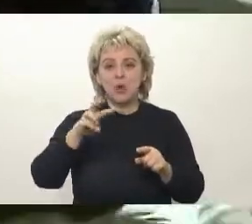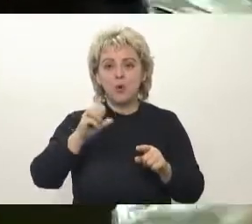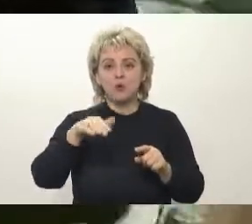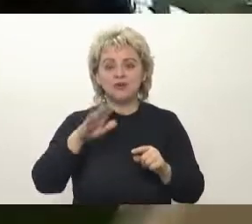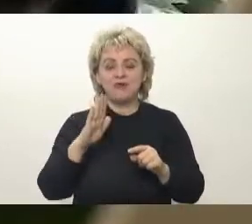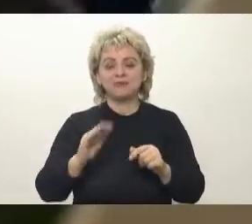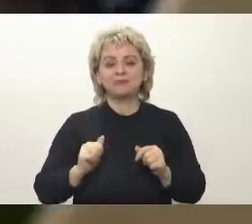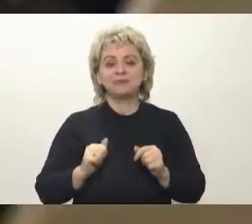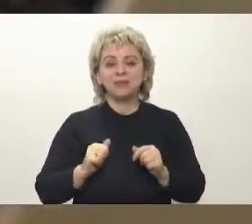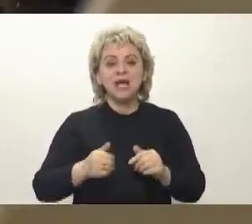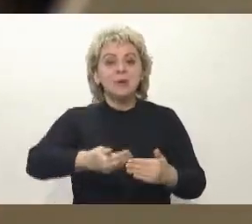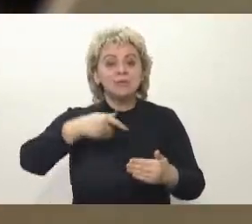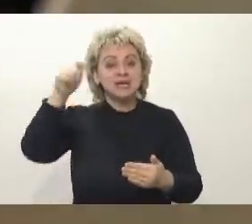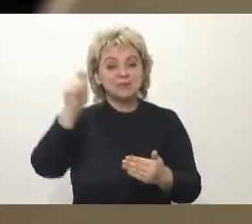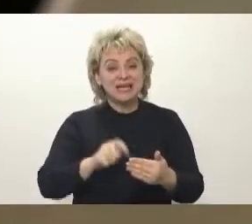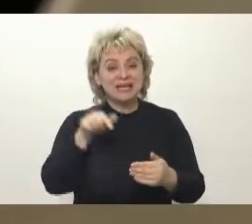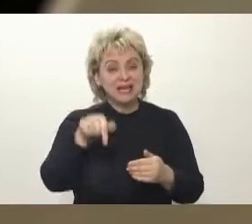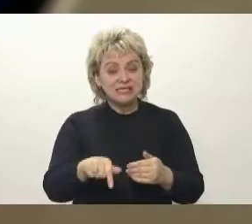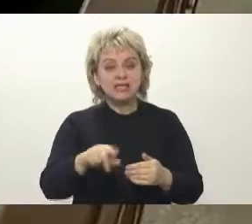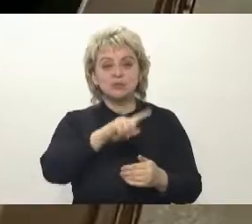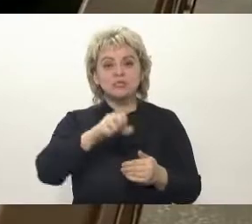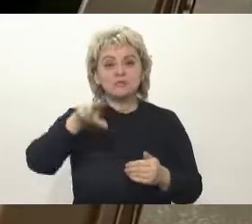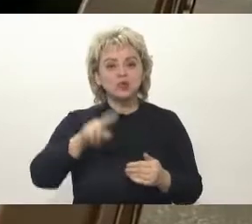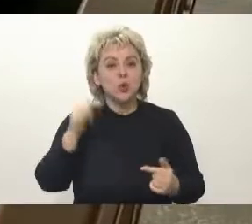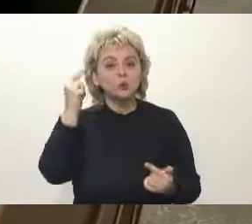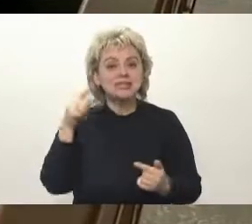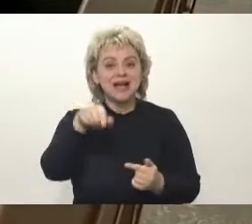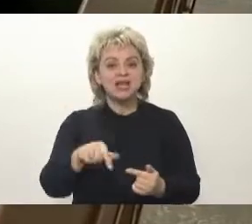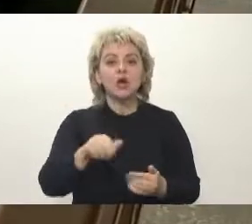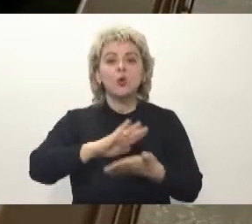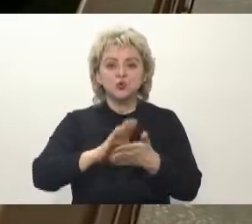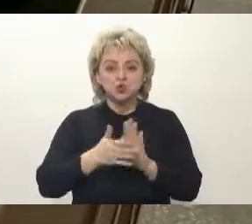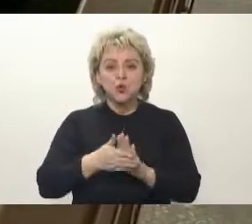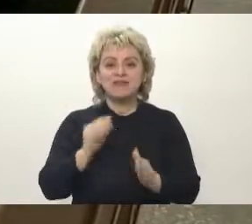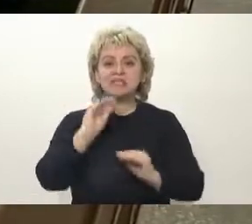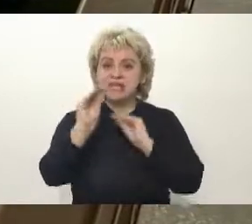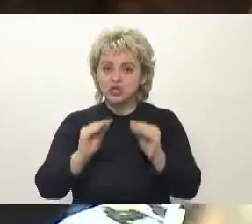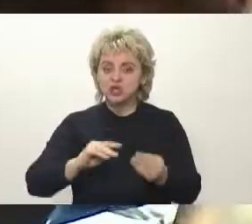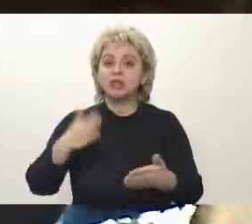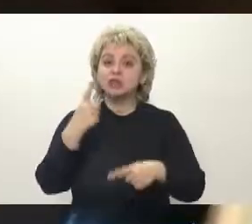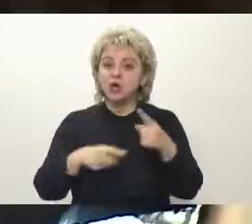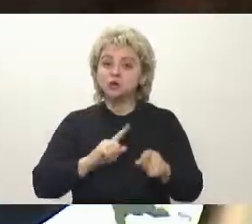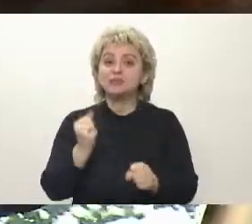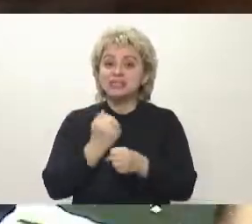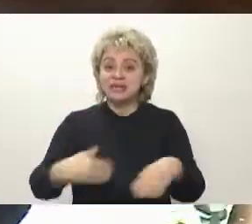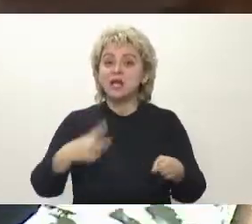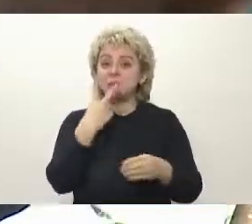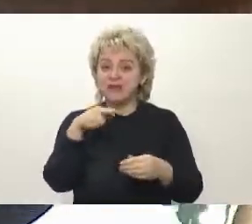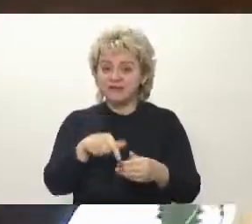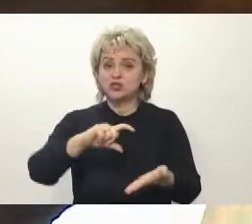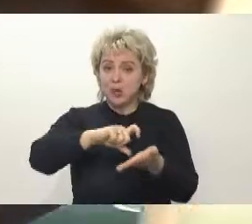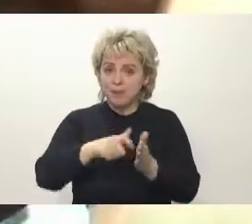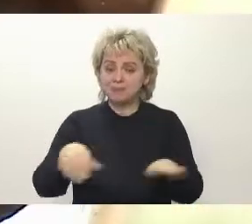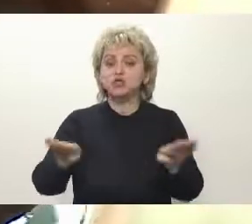своих собственных сородичей. Перед приездом датчанки зоологи уточнили условия ее содержания на родине, чтобы воссоздать привычную среду